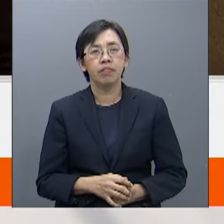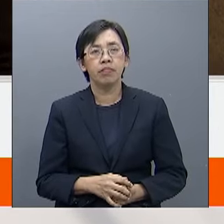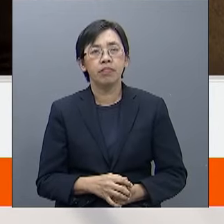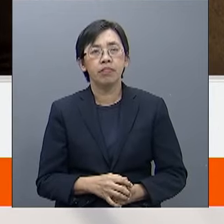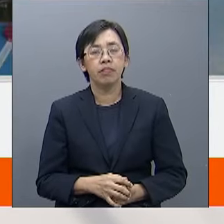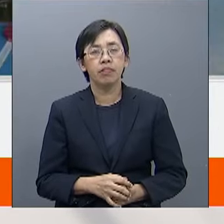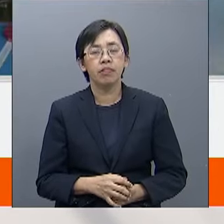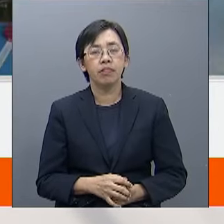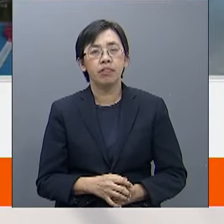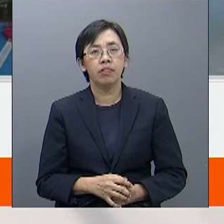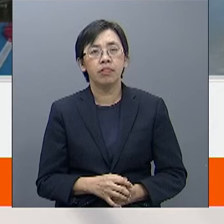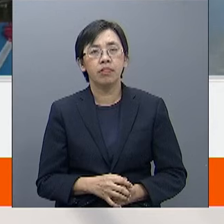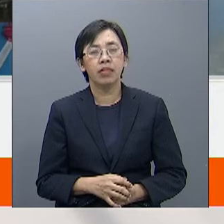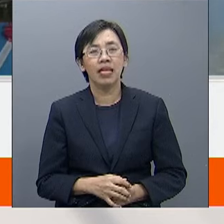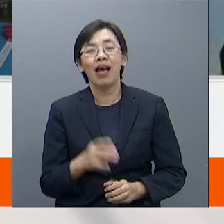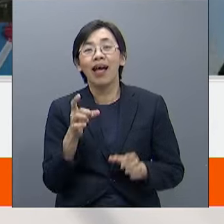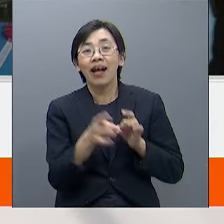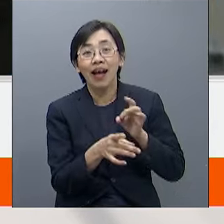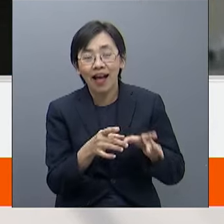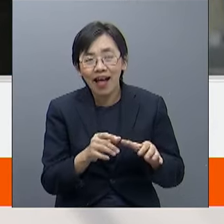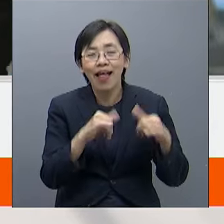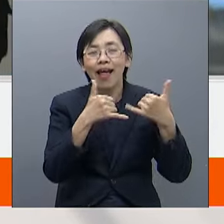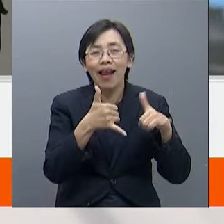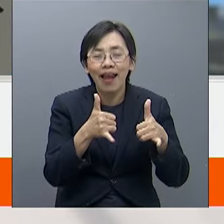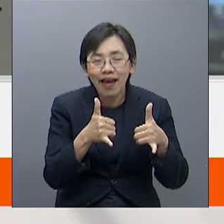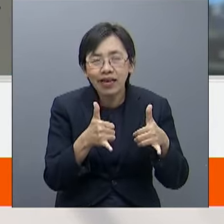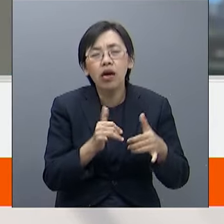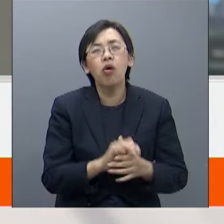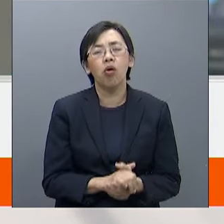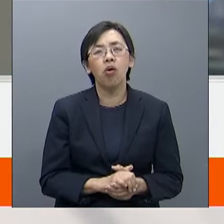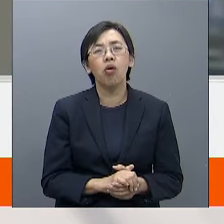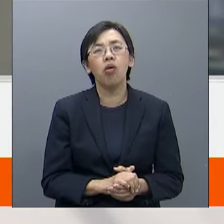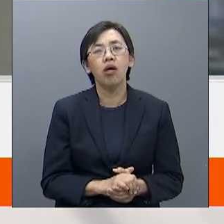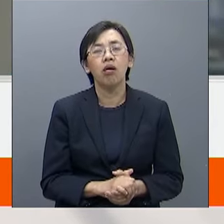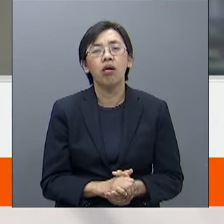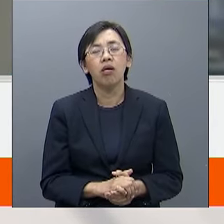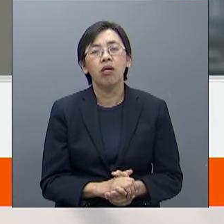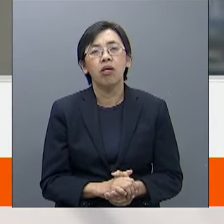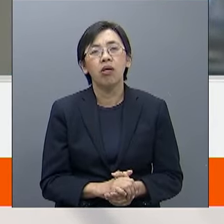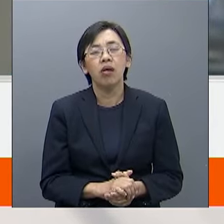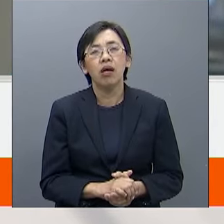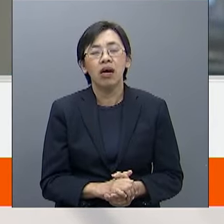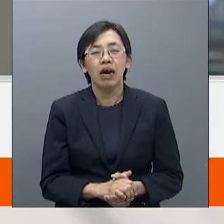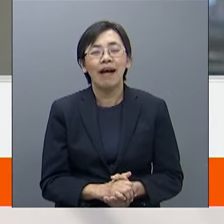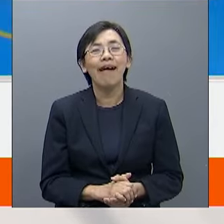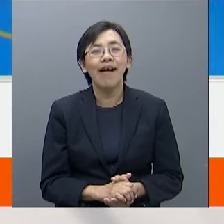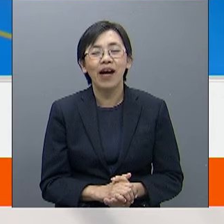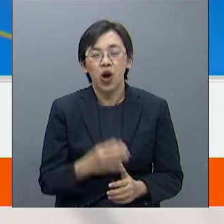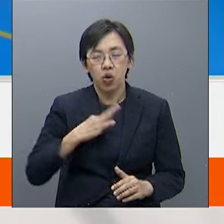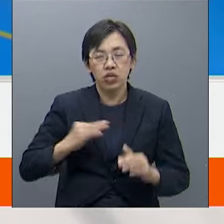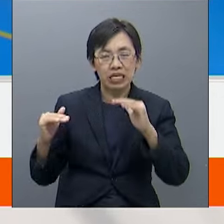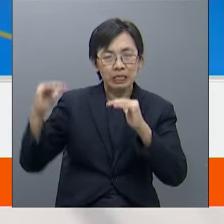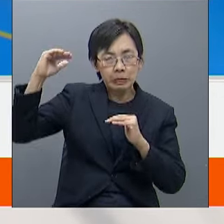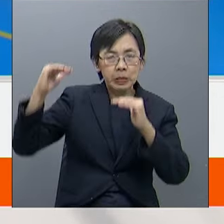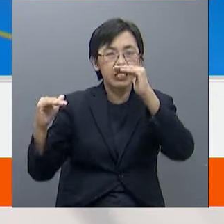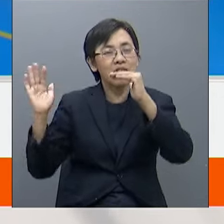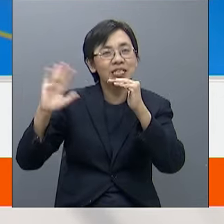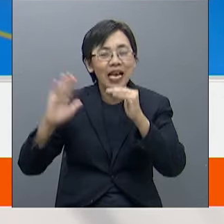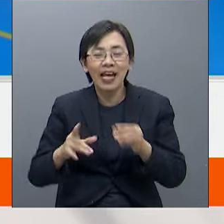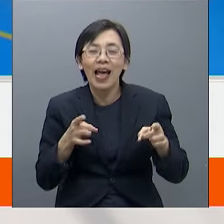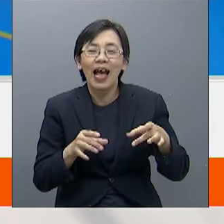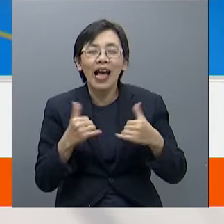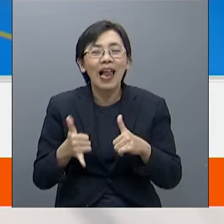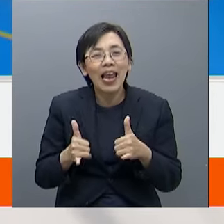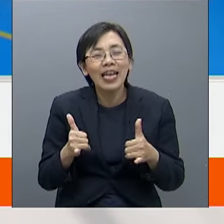ที่ใช้คำว่าแย่การเล่นกันเนี่ยมันจะต้องไม่มีการที่มีอีกฝ่ายนึงมีอำนาจเหนืออีกฝ่ายมันจะเป็นการเล่นแบบ